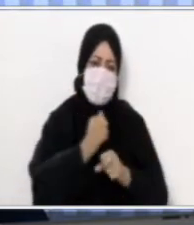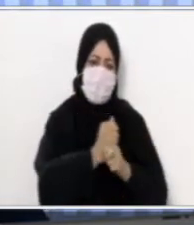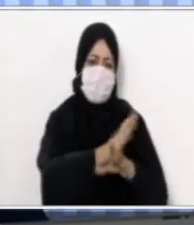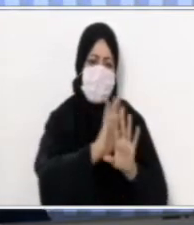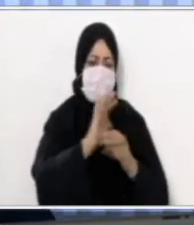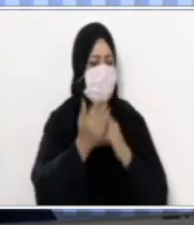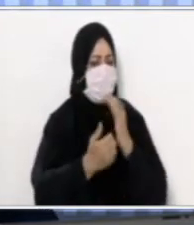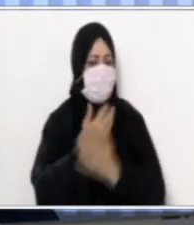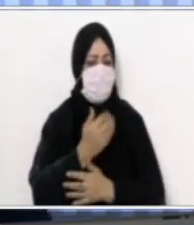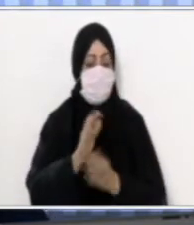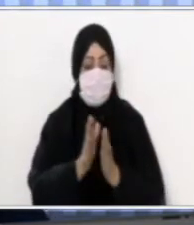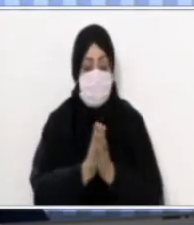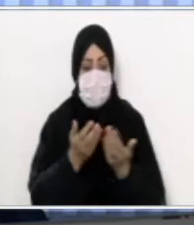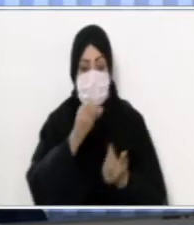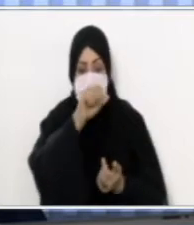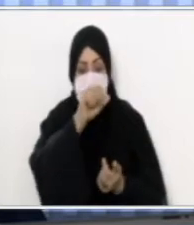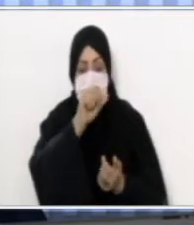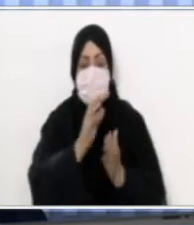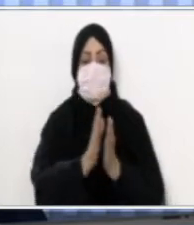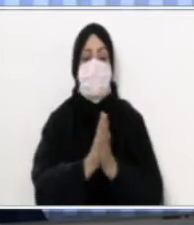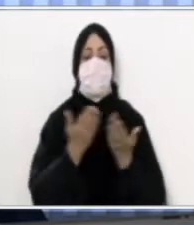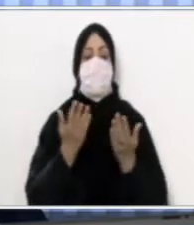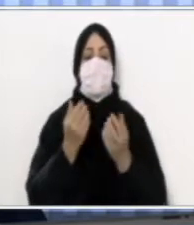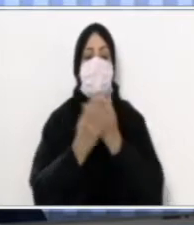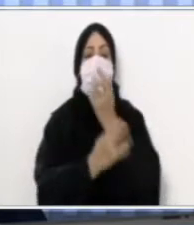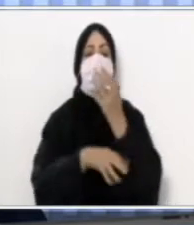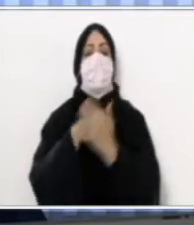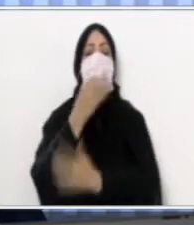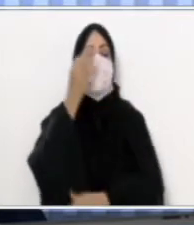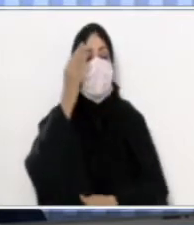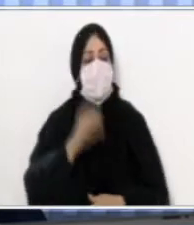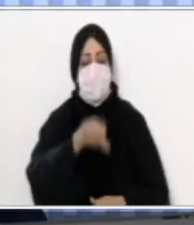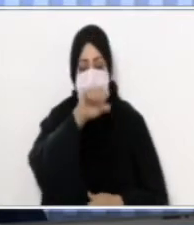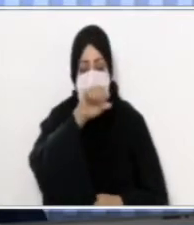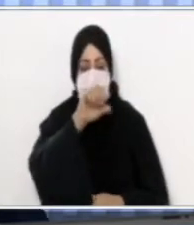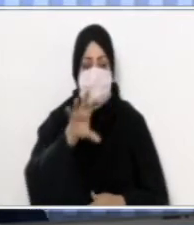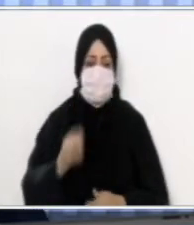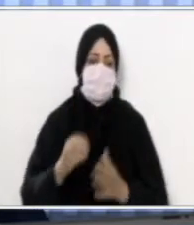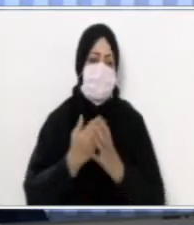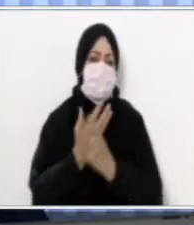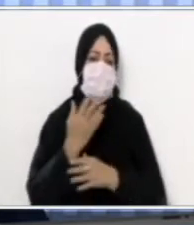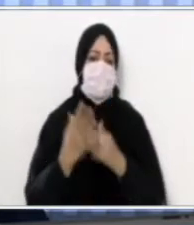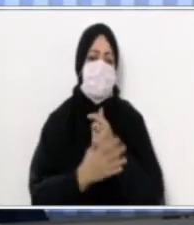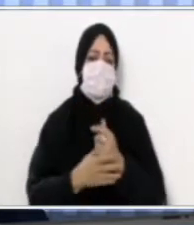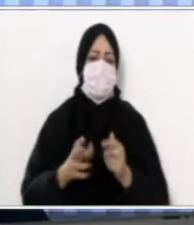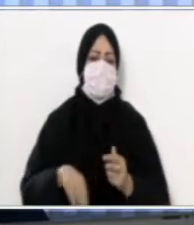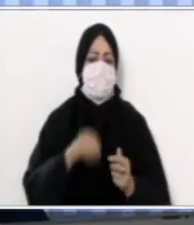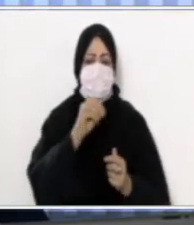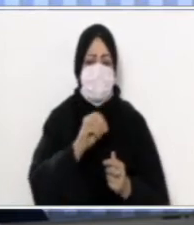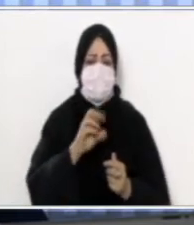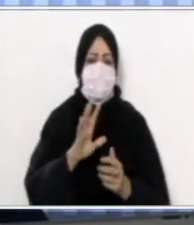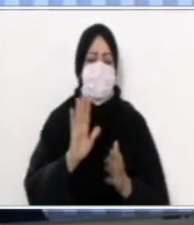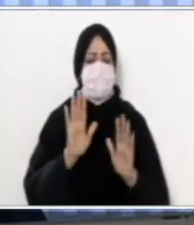لمس المصحف. إذا كان هو مش متوضئ ويعسر عليه الوضوء ينزل المصحف هذا في الهاتف أو